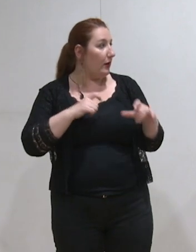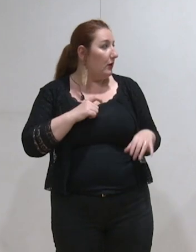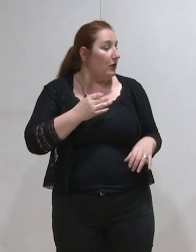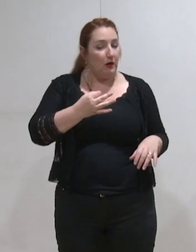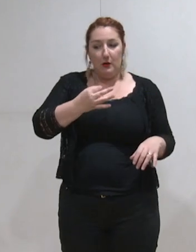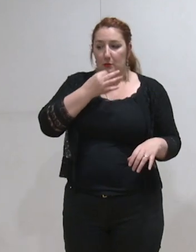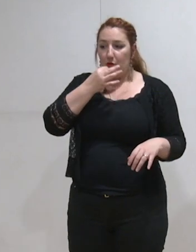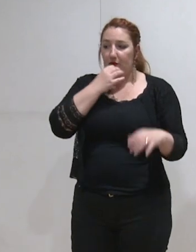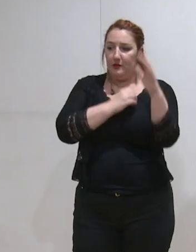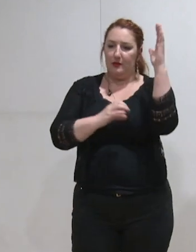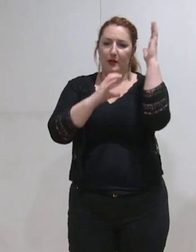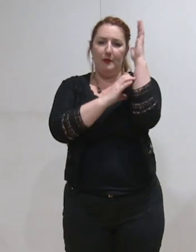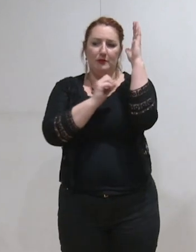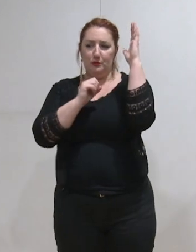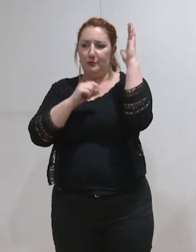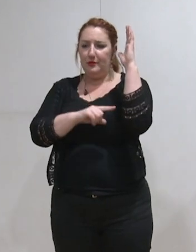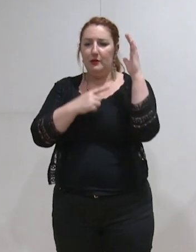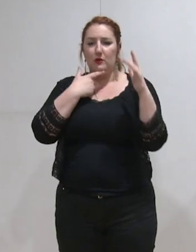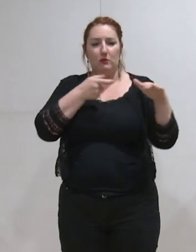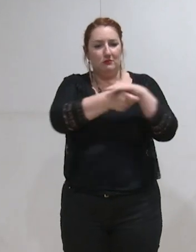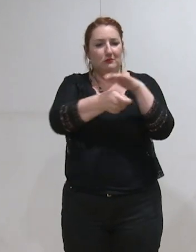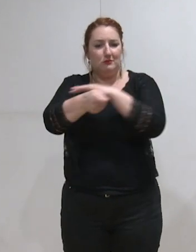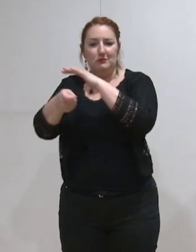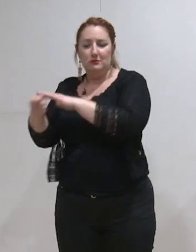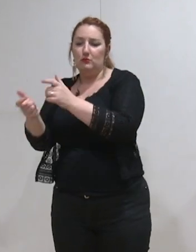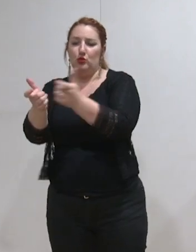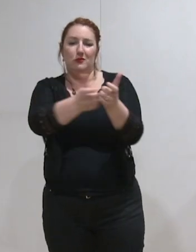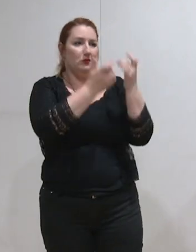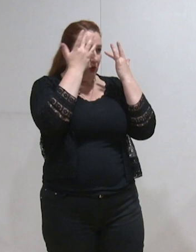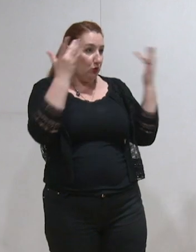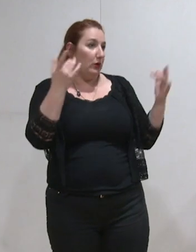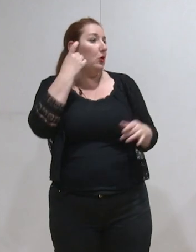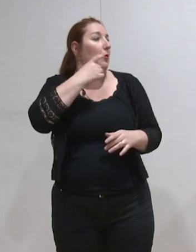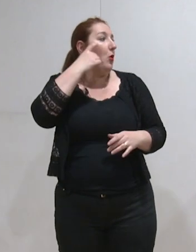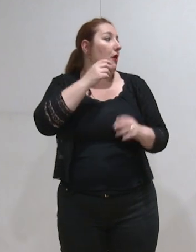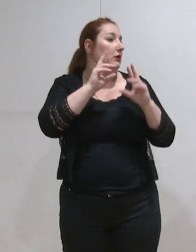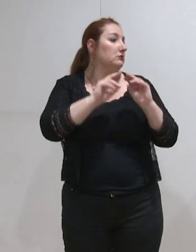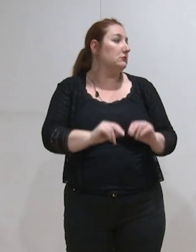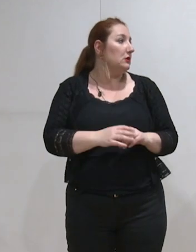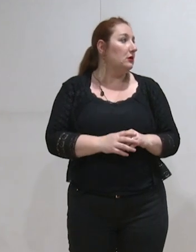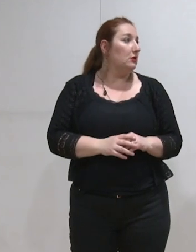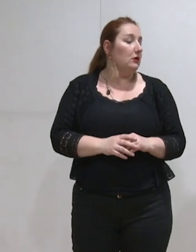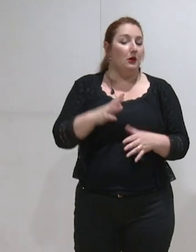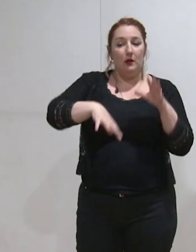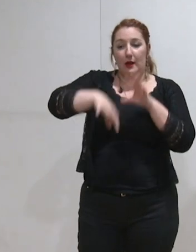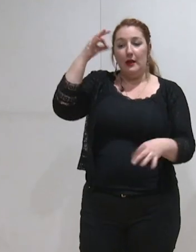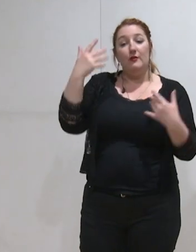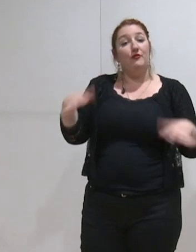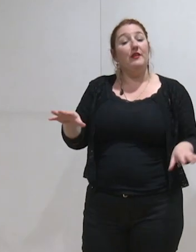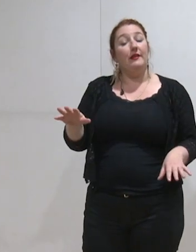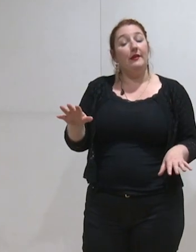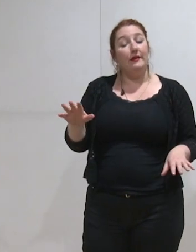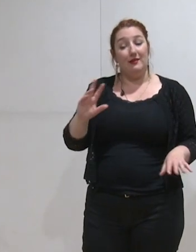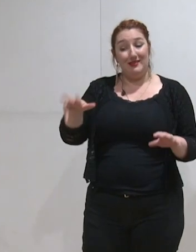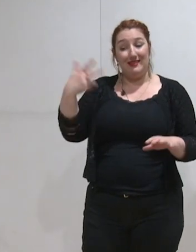cette délibération qui accorde un certain nombre de subventions aux acteurs culturels grenoblois pour faire quelques remarques 13 mois après votre élection à la mairie de Grenoble nous sommes